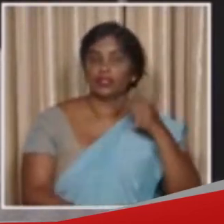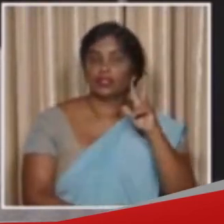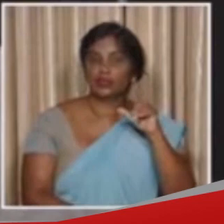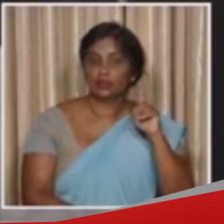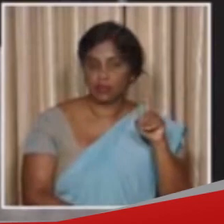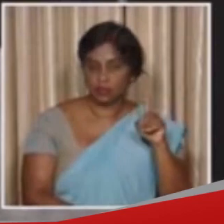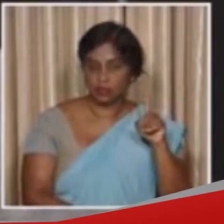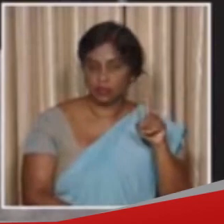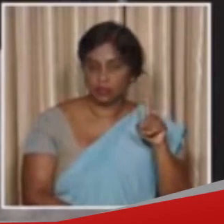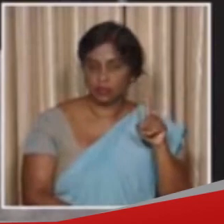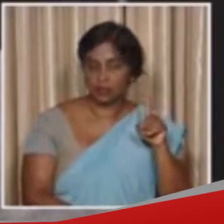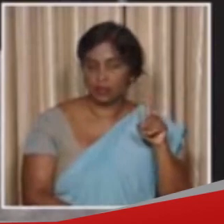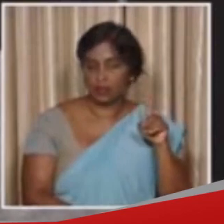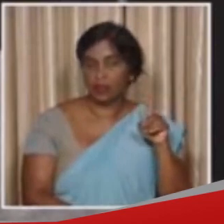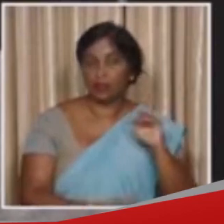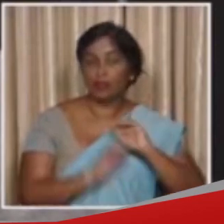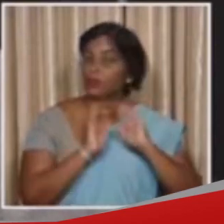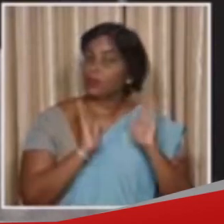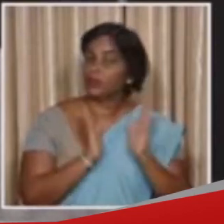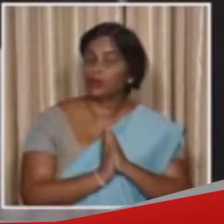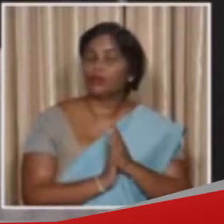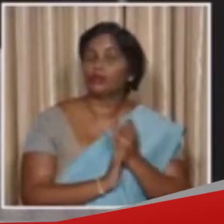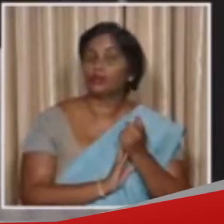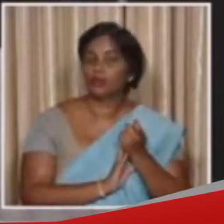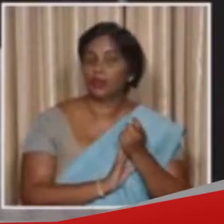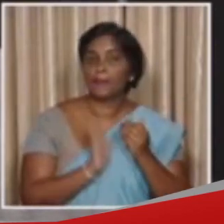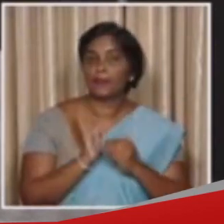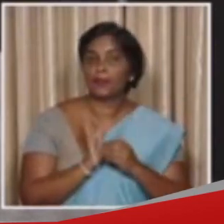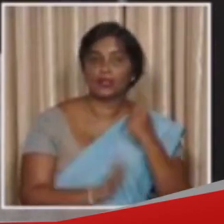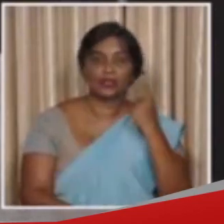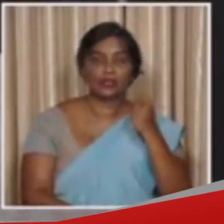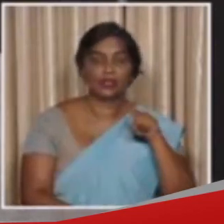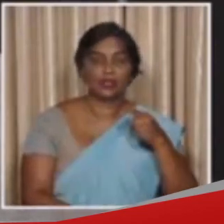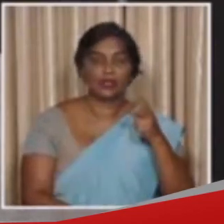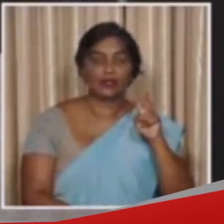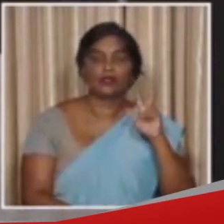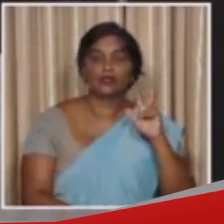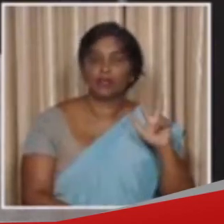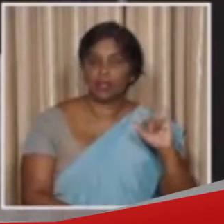181 මුළු allocation එක මිලියන